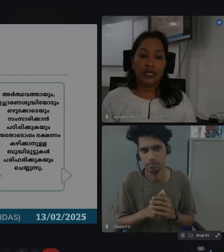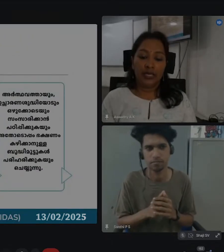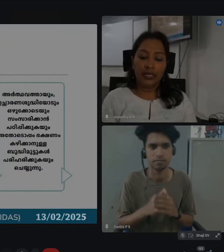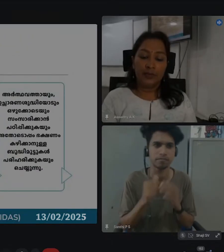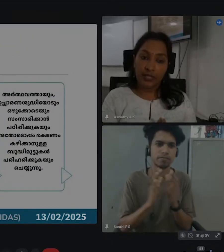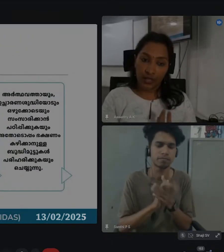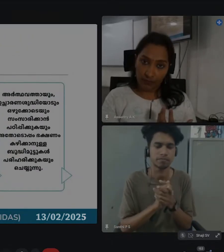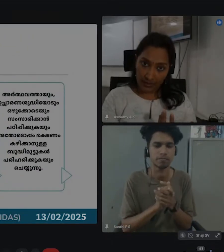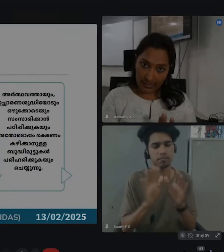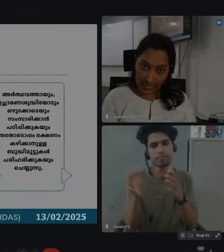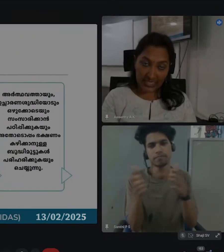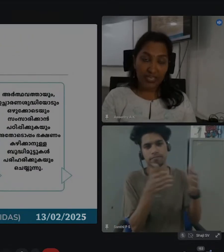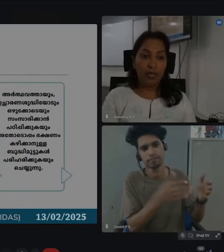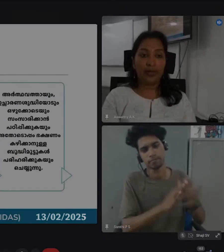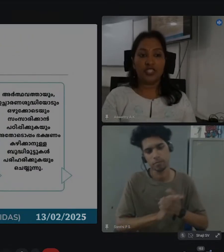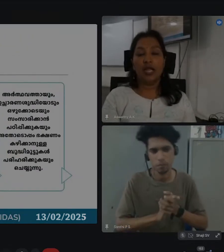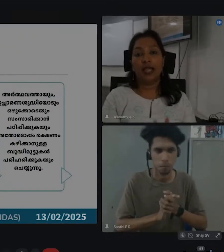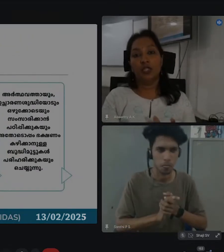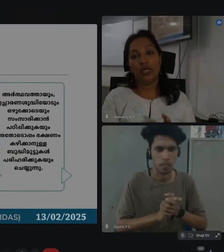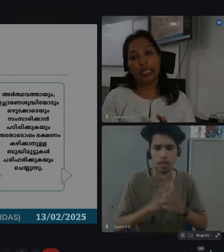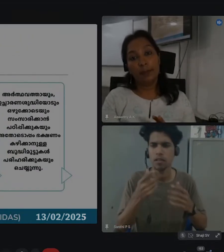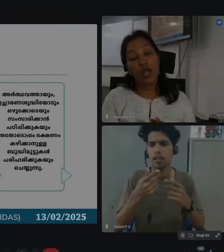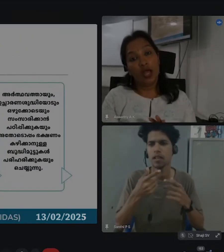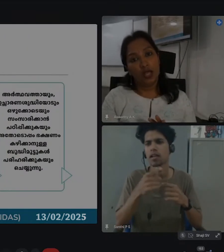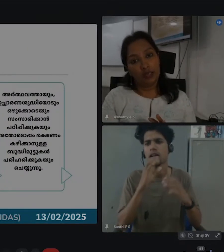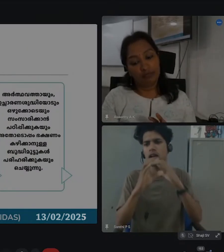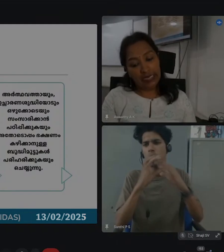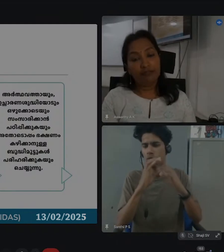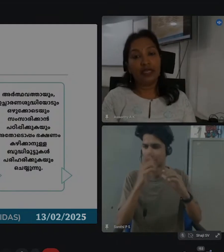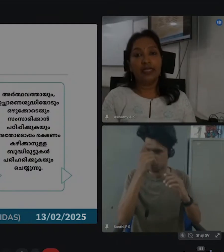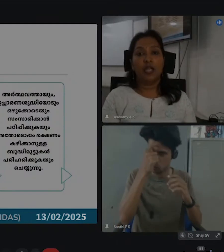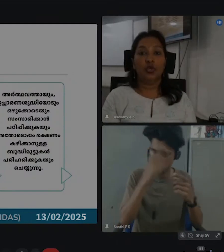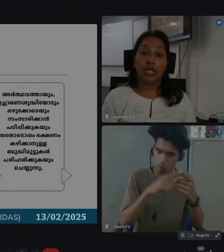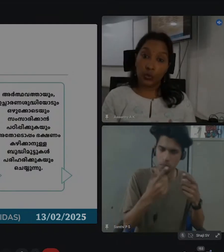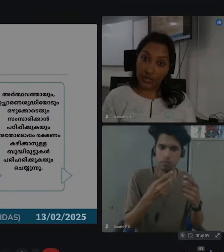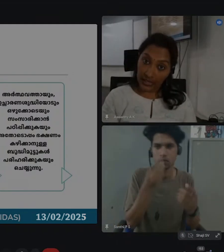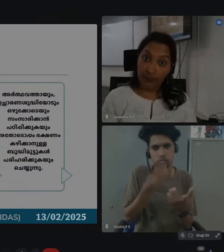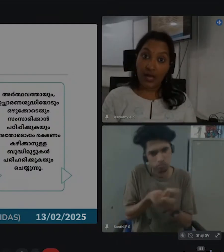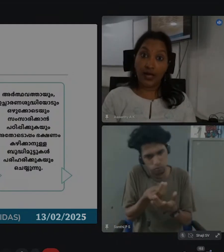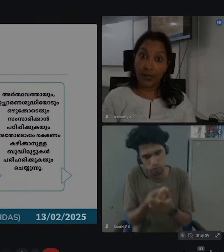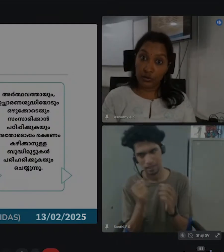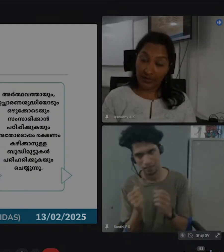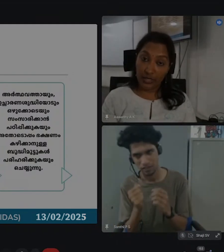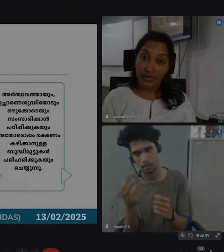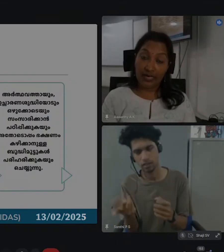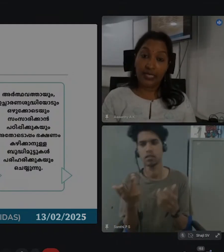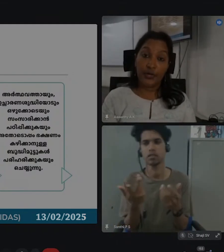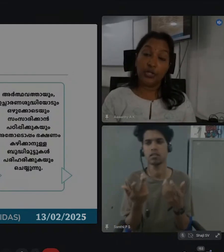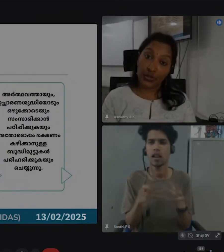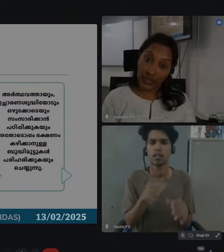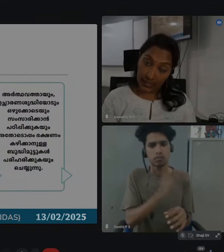അപ്പോ ഈ ആശയവിനിമയ പ്രശ്നങ്ങളാണെന്നുണ്ടെങ്കിലും ഡിഫിക്കൽട്ടി ആണെന്നുണ്ടെങ്കിലും കുഞ്ഞുങ്ങളിലും കാണാം, ഭൗതിക